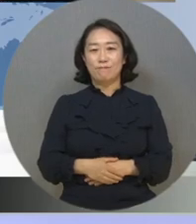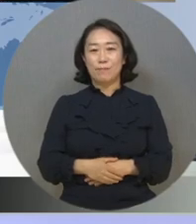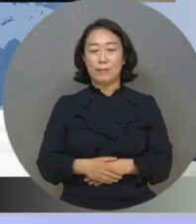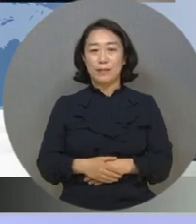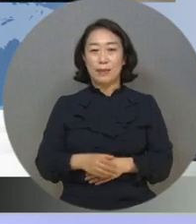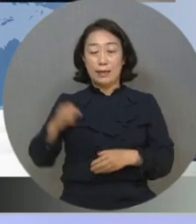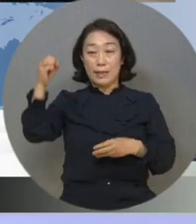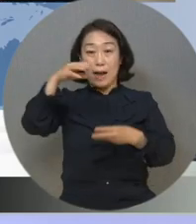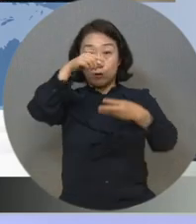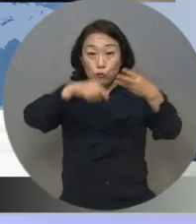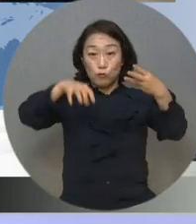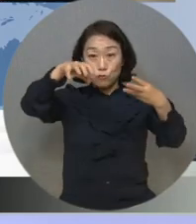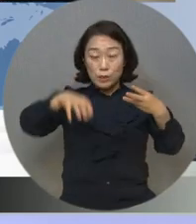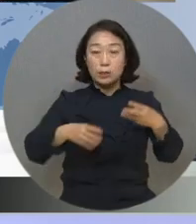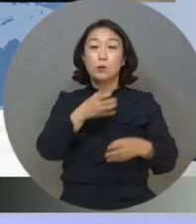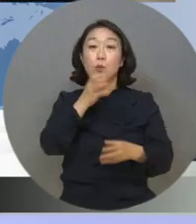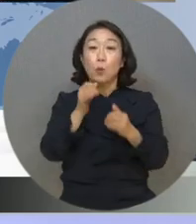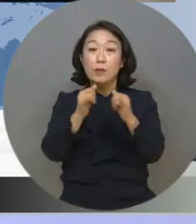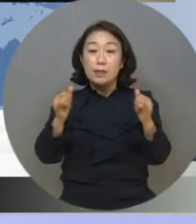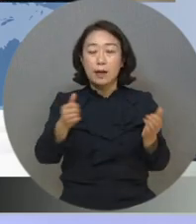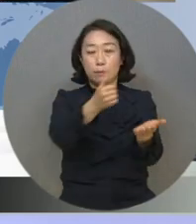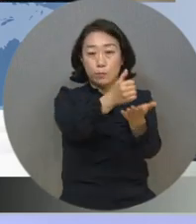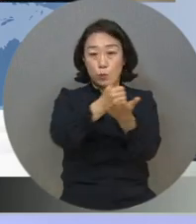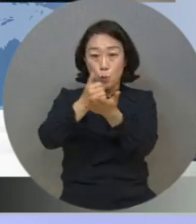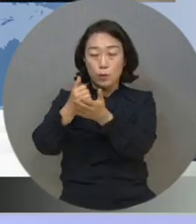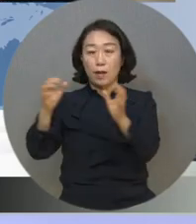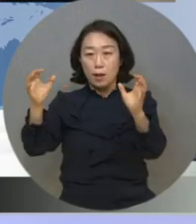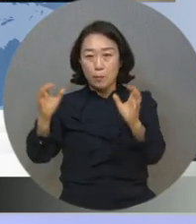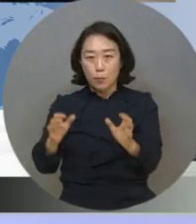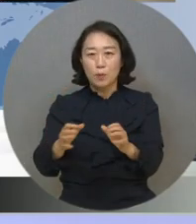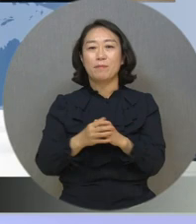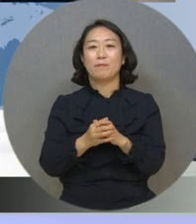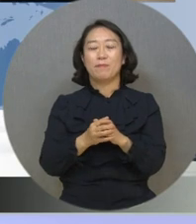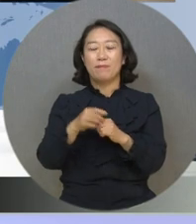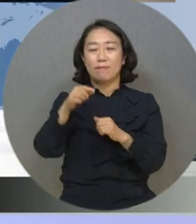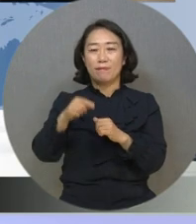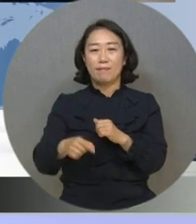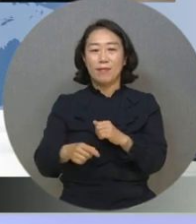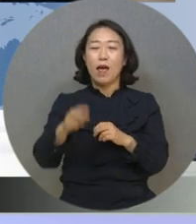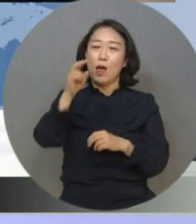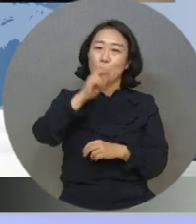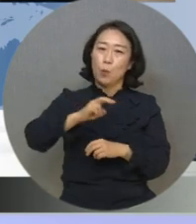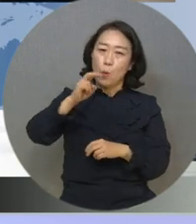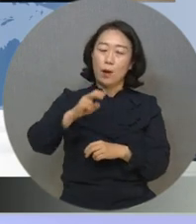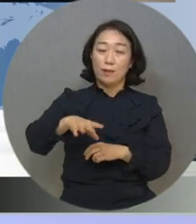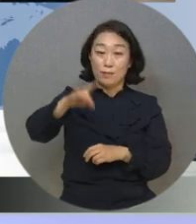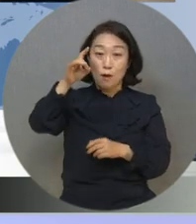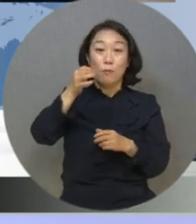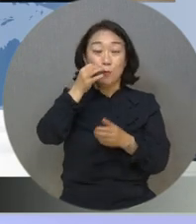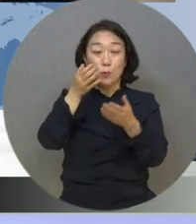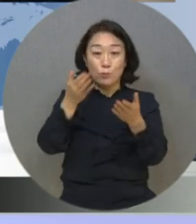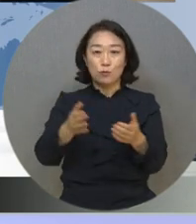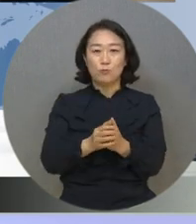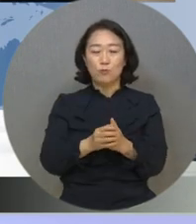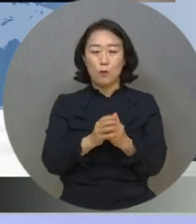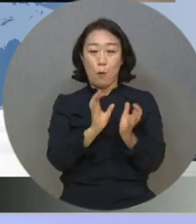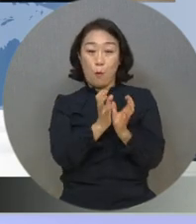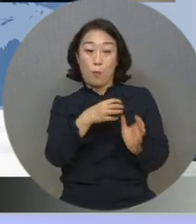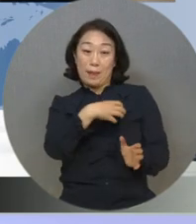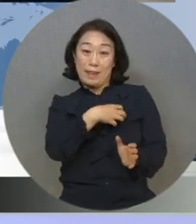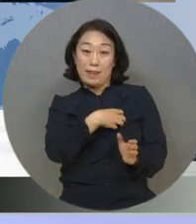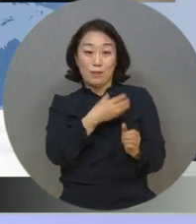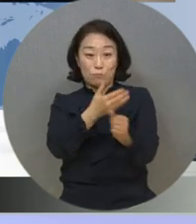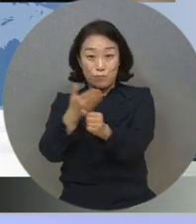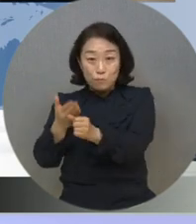양주시 지역 내 어르신들을 위한 따뜻한 행사가 열렸습니다. 장애인 합창단의 공연을 시작으로 카네이션을